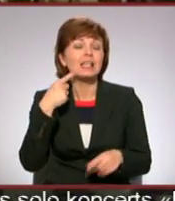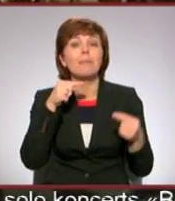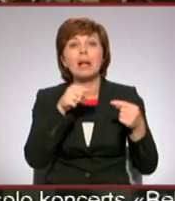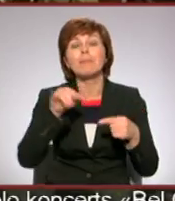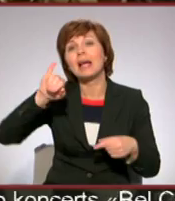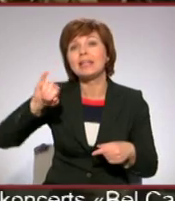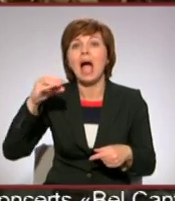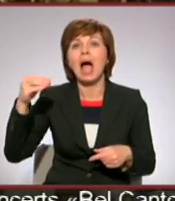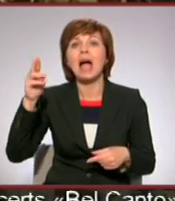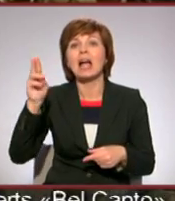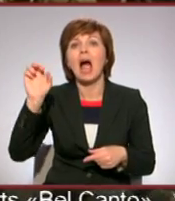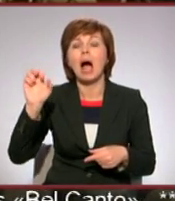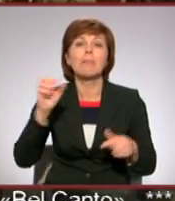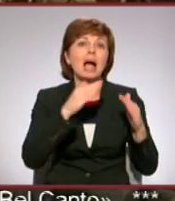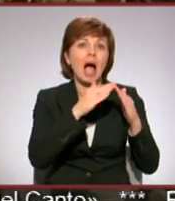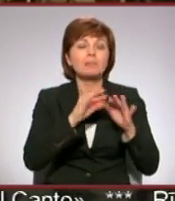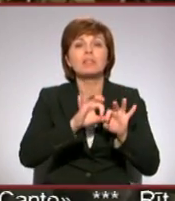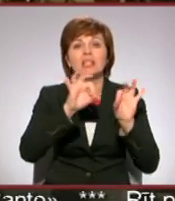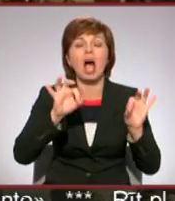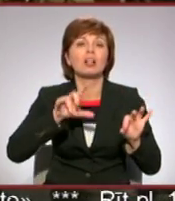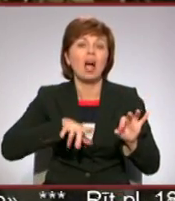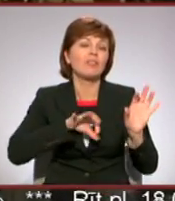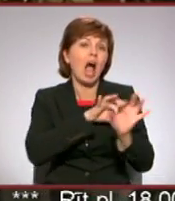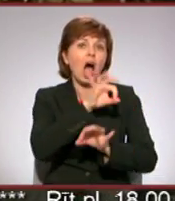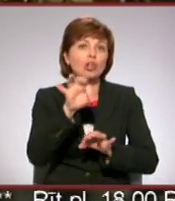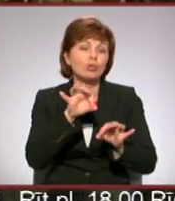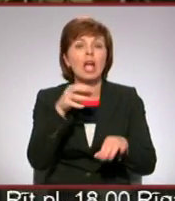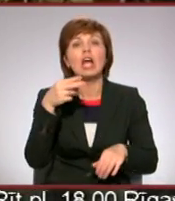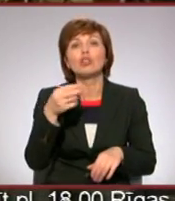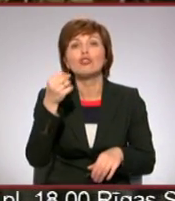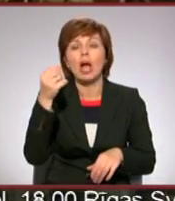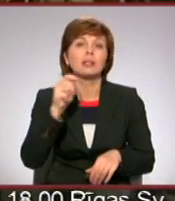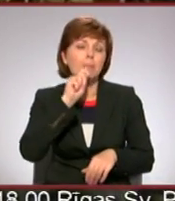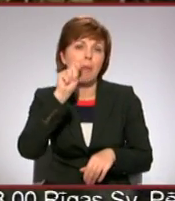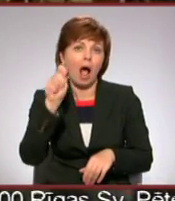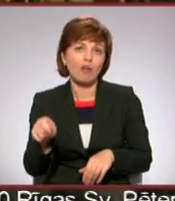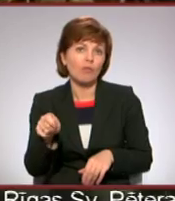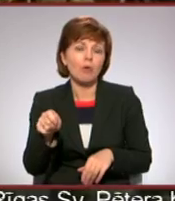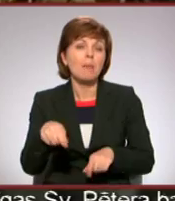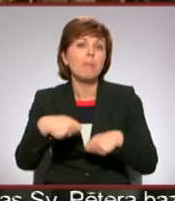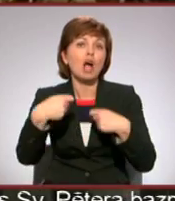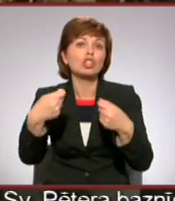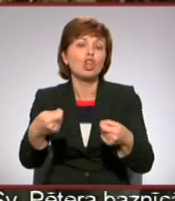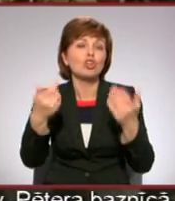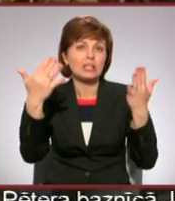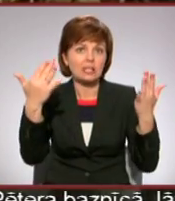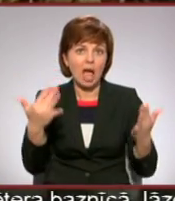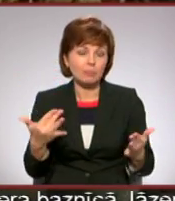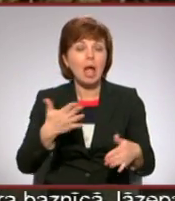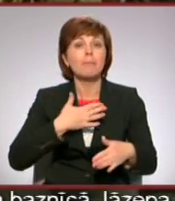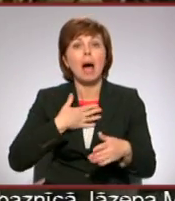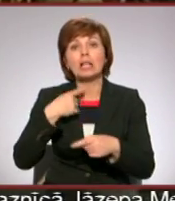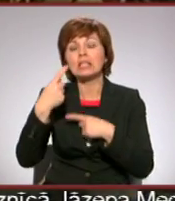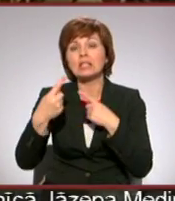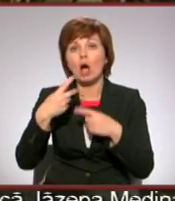Jēkaba kazarmām ir sākusies Latvijas gada balvas arhitektūrā 2014 pasniegšanas ceremonija. Mans